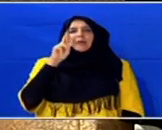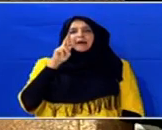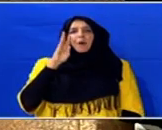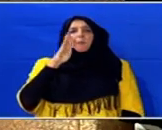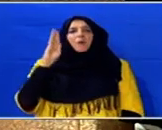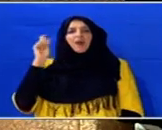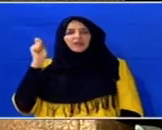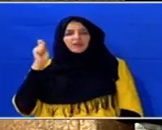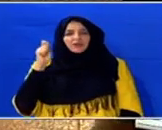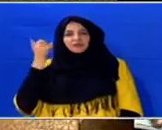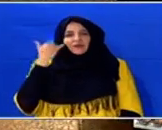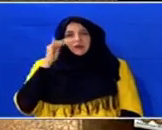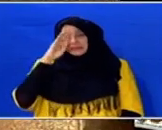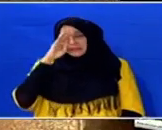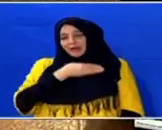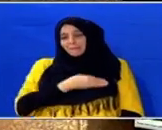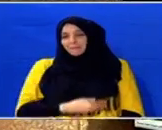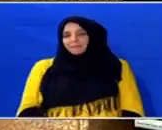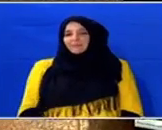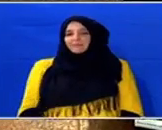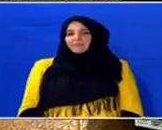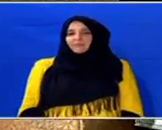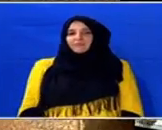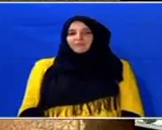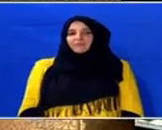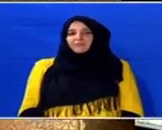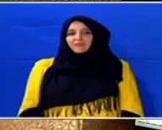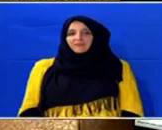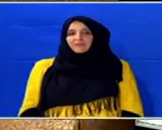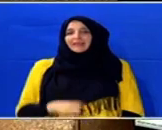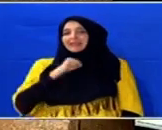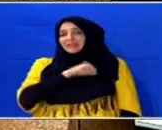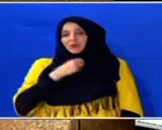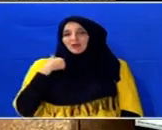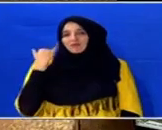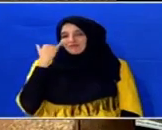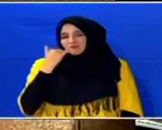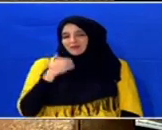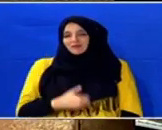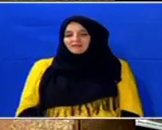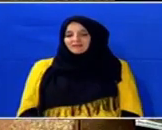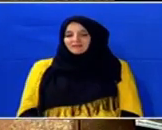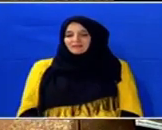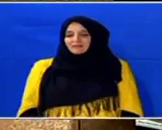عليكم معنا ولا اسمح لنا طولنا عليك أخوي عمر